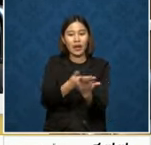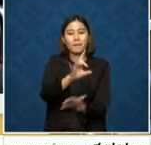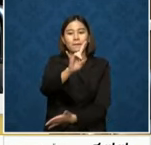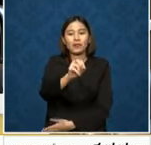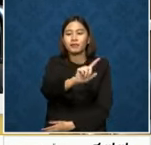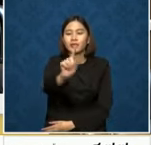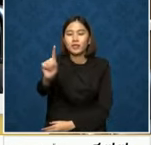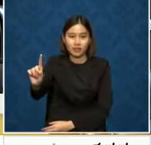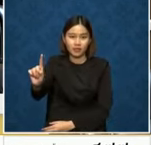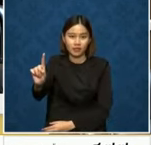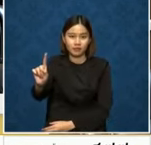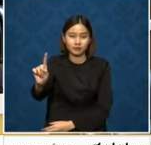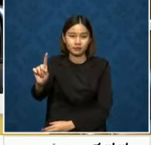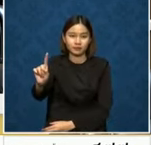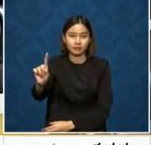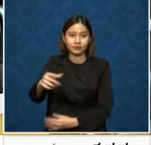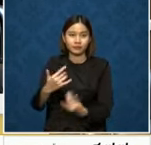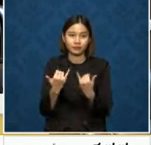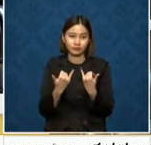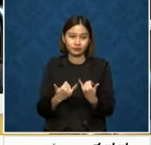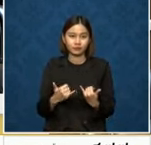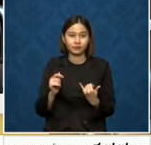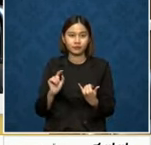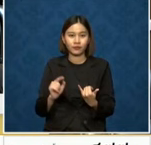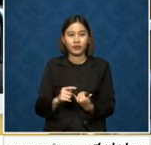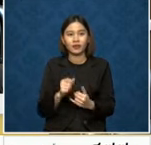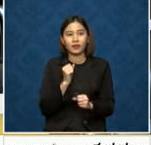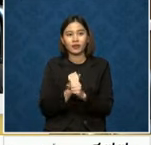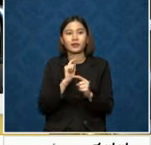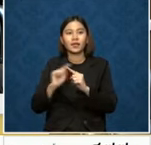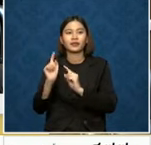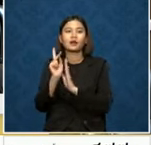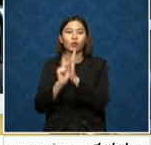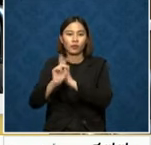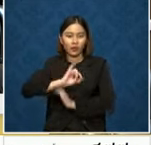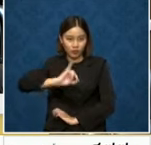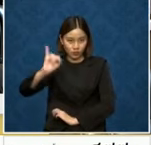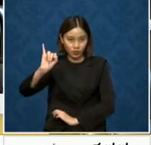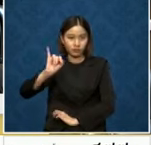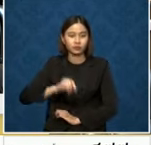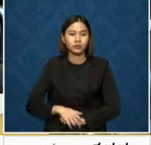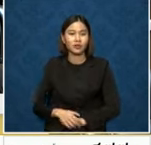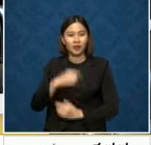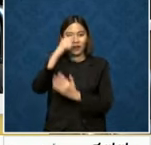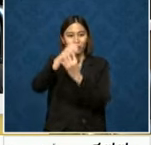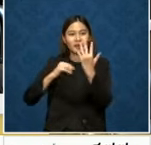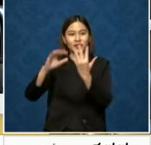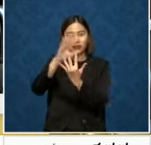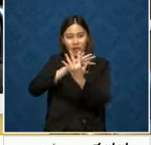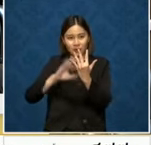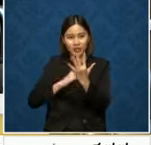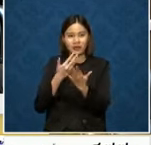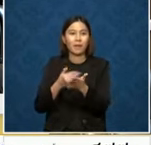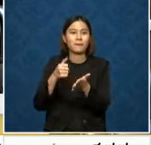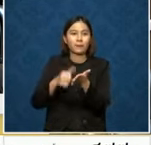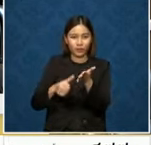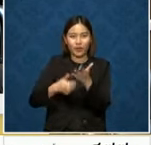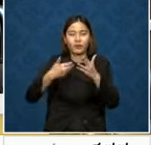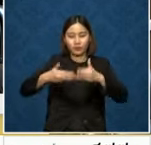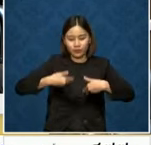ไหนเพราะงั้นวันนี้ทำอะไรให้มันถูกต้องซะครับบ้านเมืองมันจะได้ภาษีจากตัวนี้เข้าม